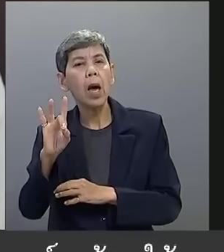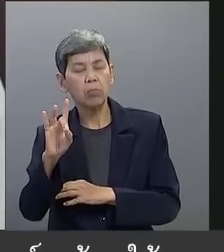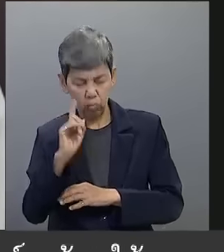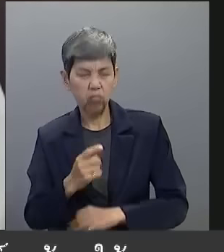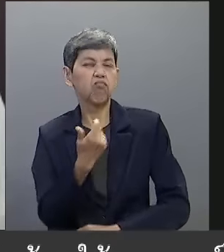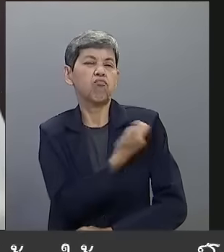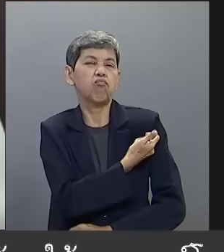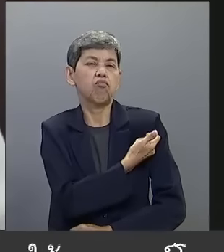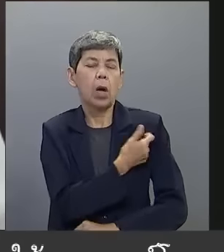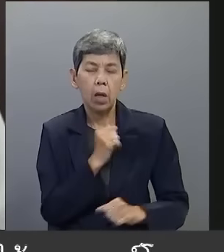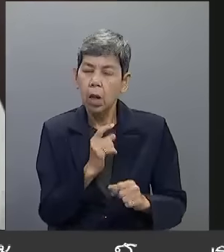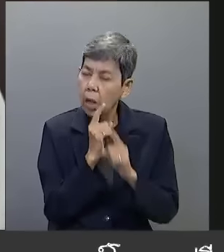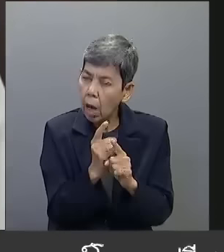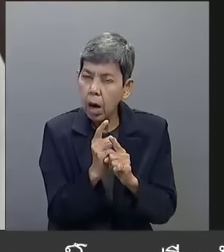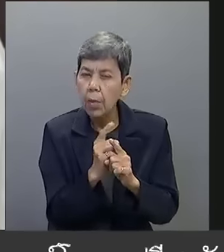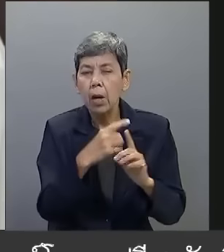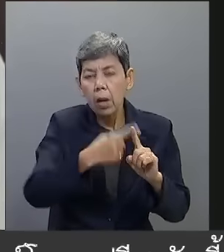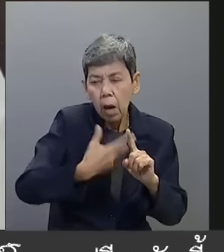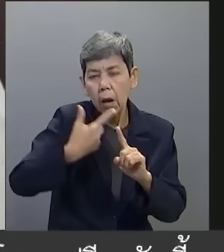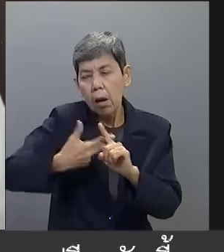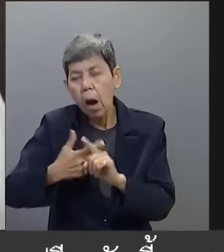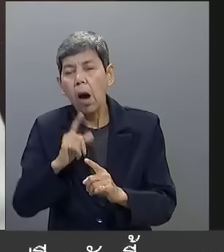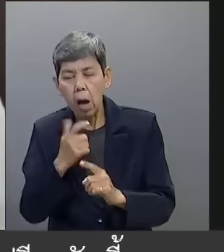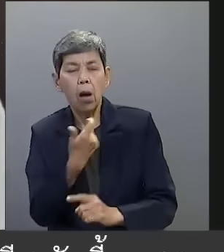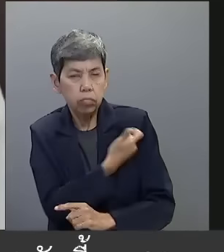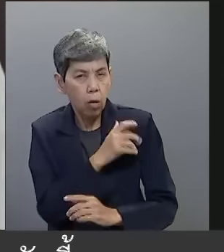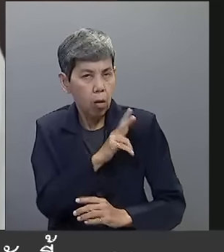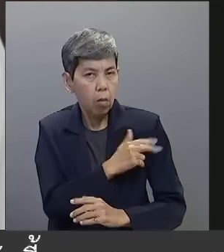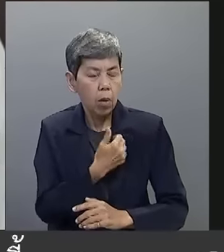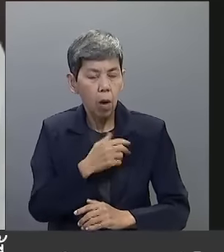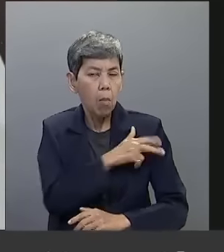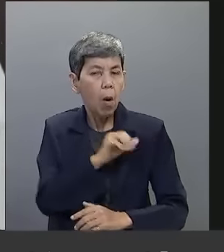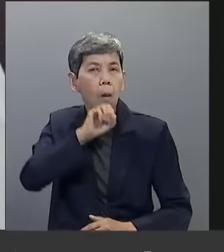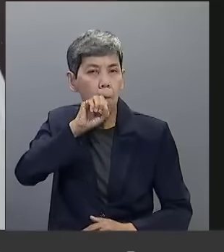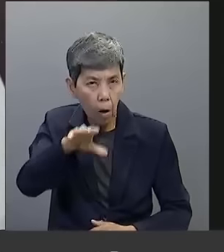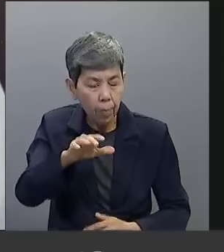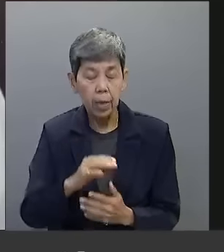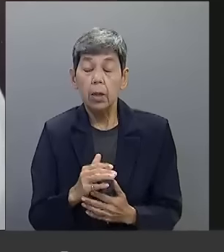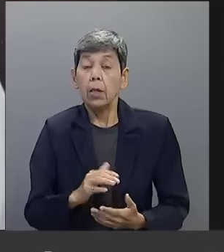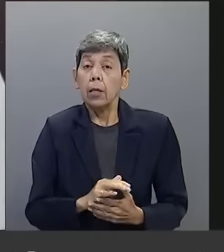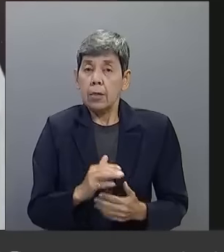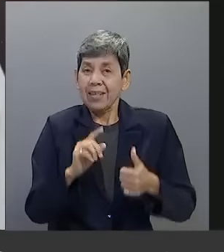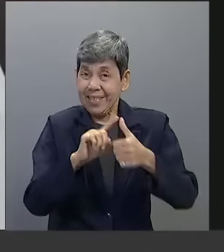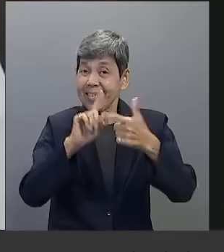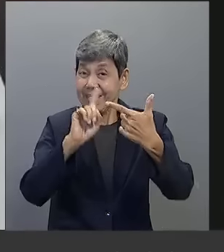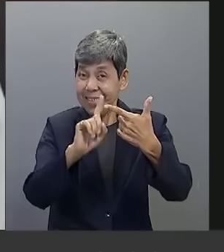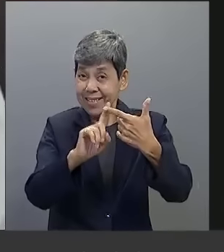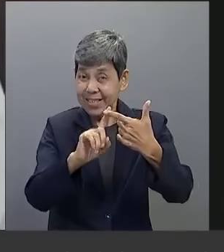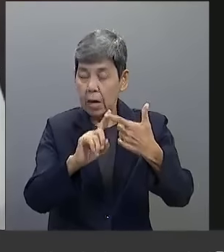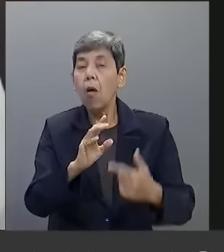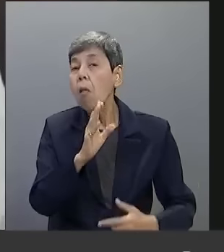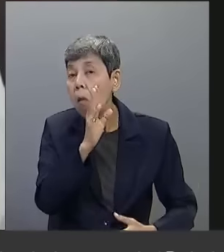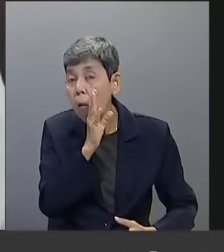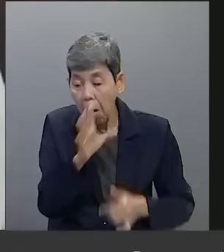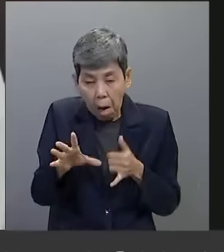ข็มกระตุ้นตามระยะเวลาที่กำหนดหรือว่าที่หมอพร้อมแจ้งมานะครับ ครับ แต่ก็ตามมีอีกประการหนึ่งก็คือว่า